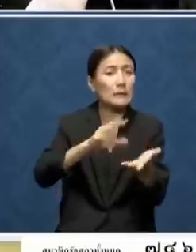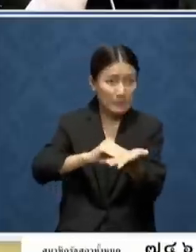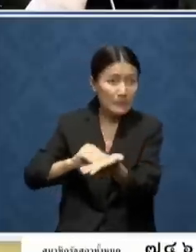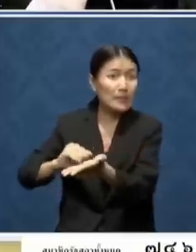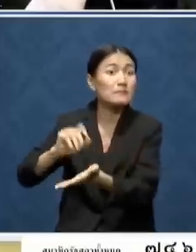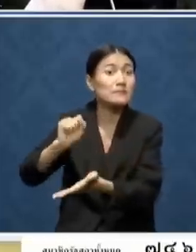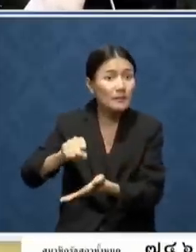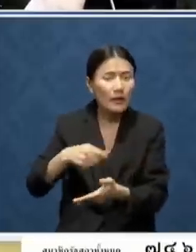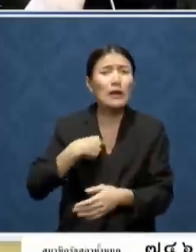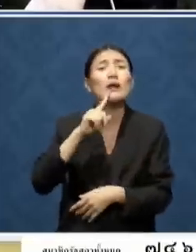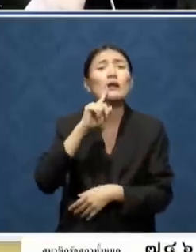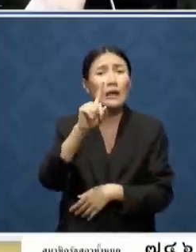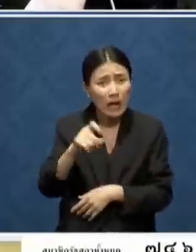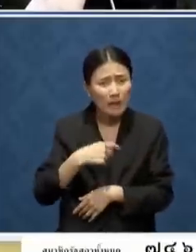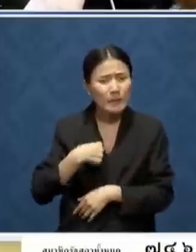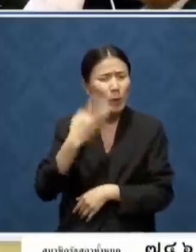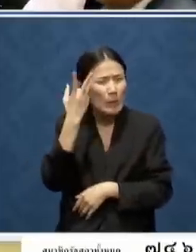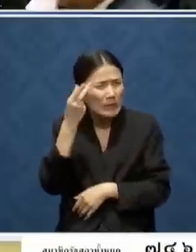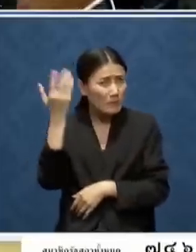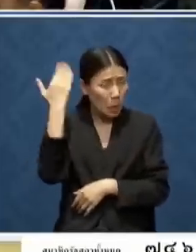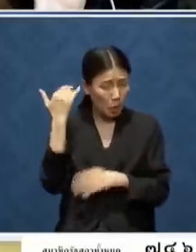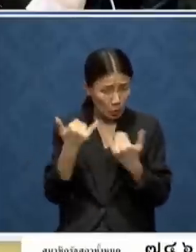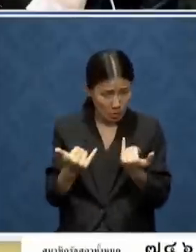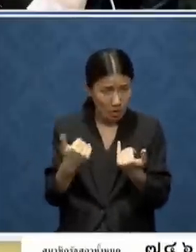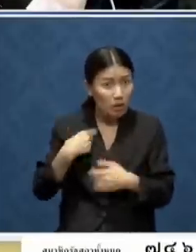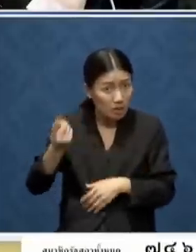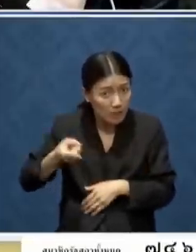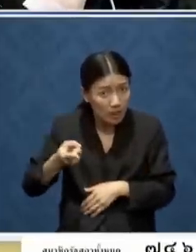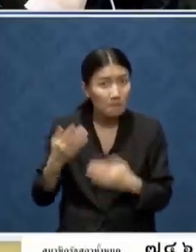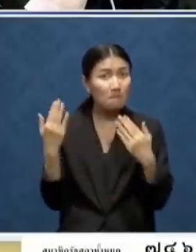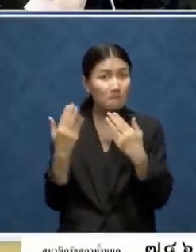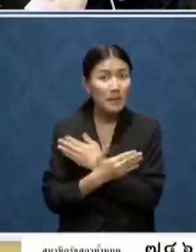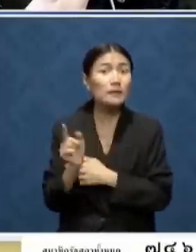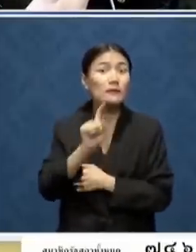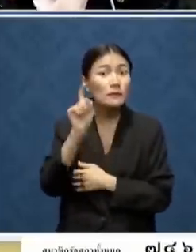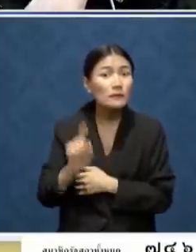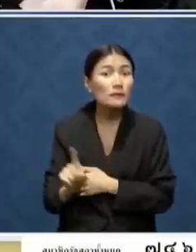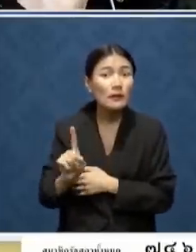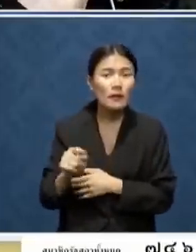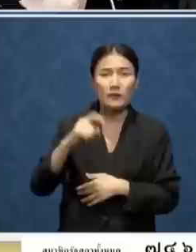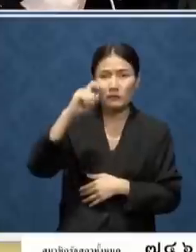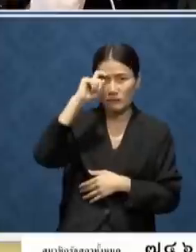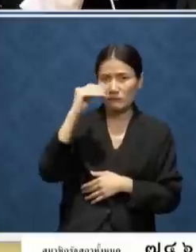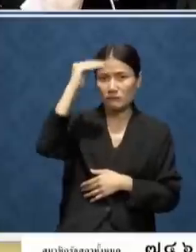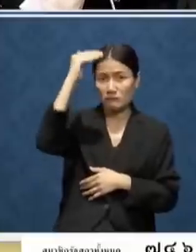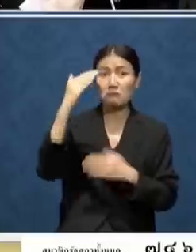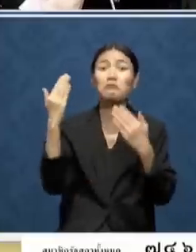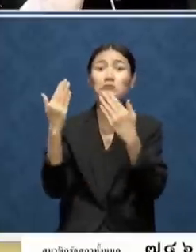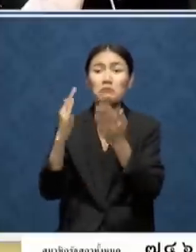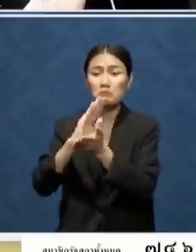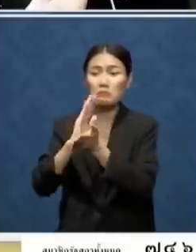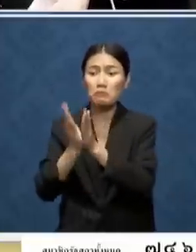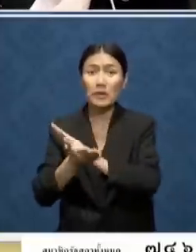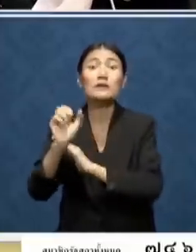คะหรือว่าได้เปลี่ยนความคิดไปแล้วไม่ใช่แค่คุณเศรษฐาที่เปลี่ยนนะคะพรรค